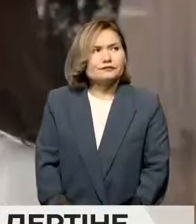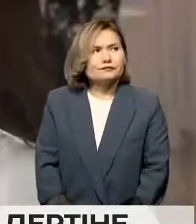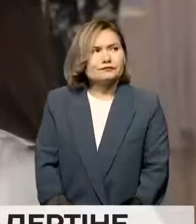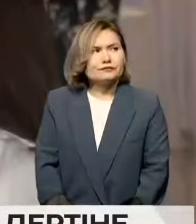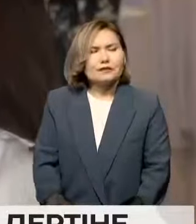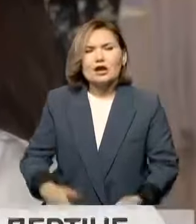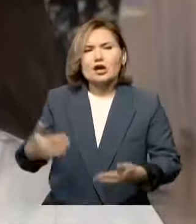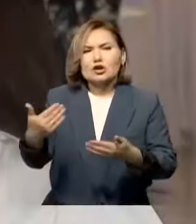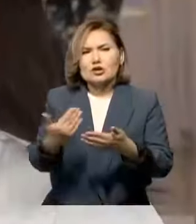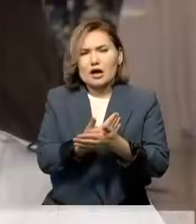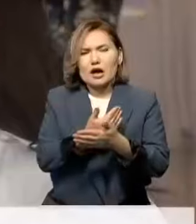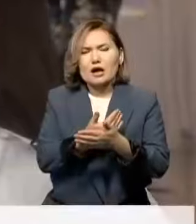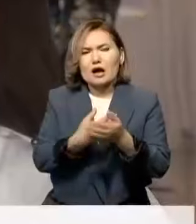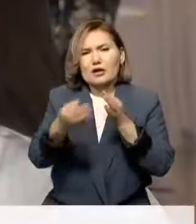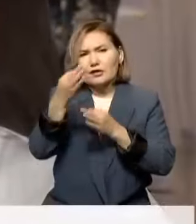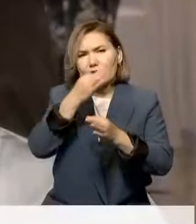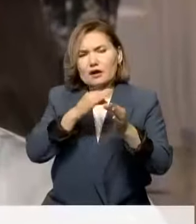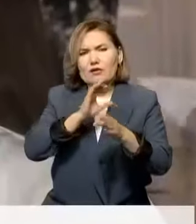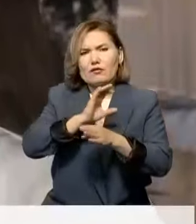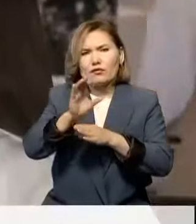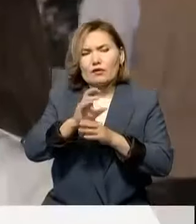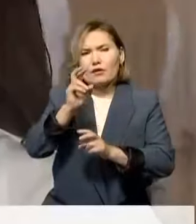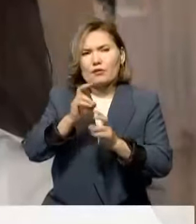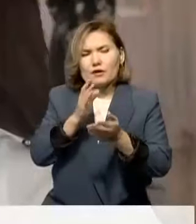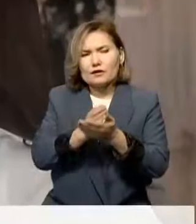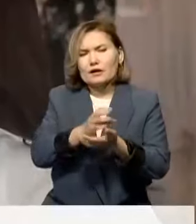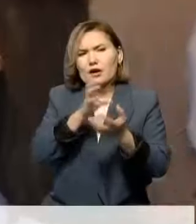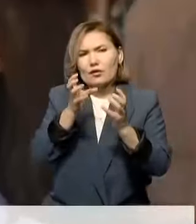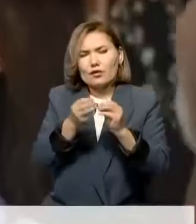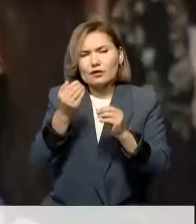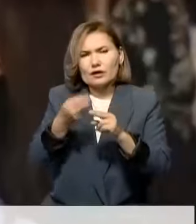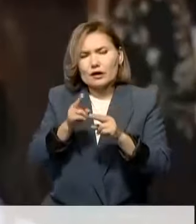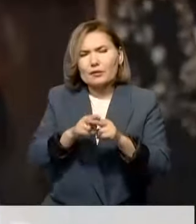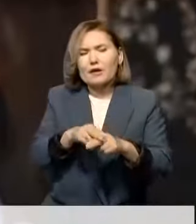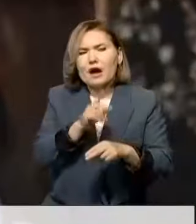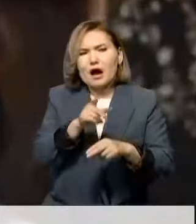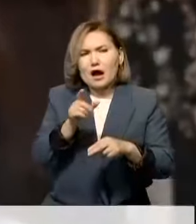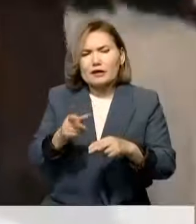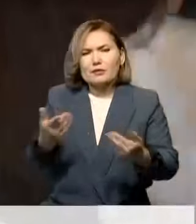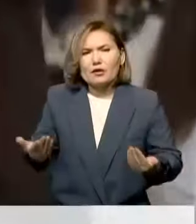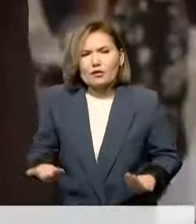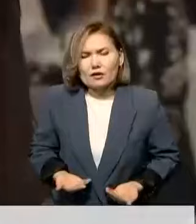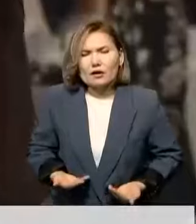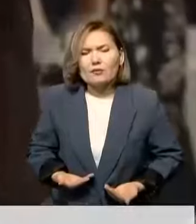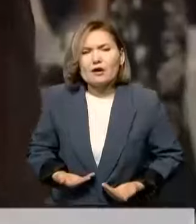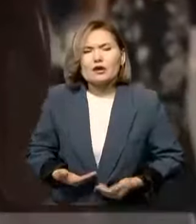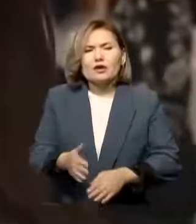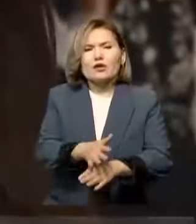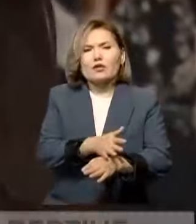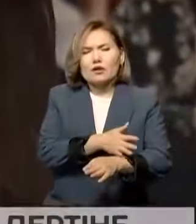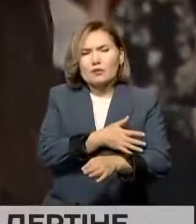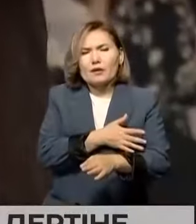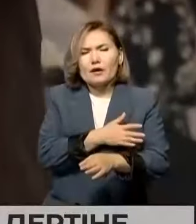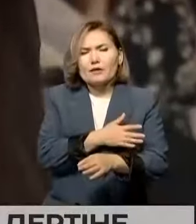Жаңа дәрілер шығып жатыр дүние жүзінде, таргеттік дәрілер шығып жатыр. Адамдардың өмір сүру ұзақтығын